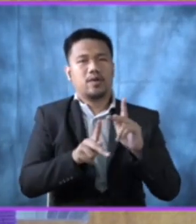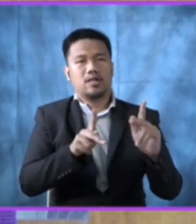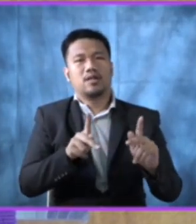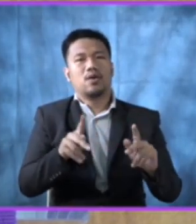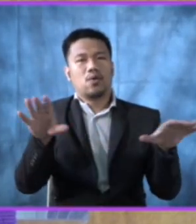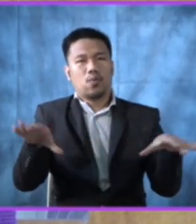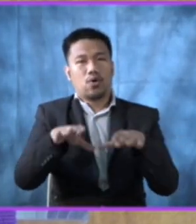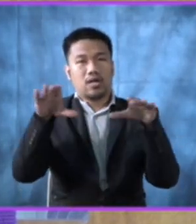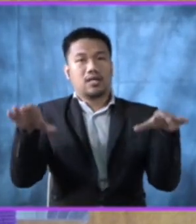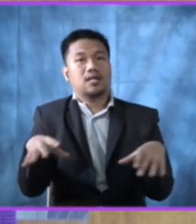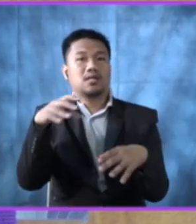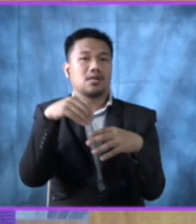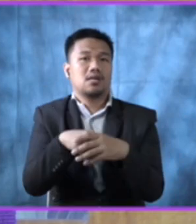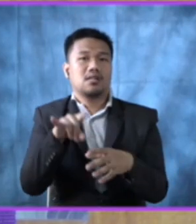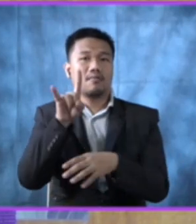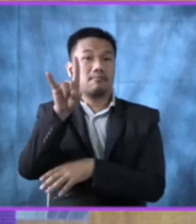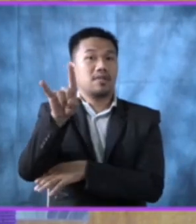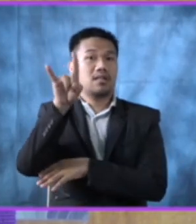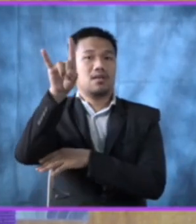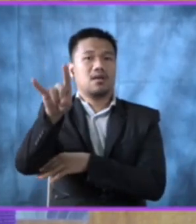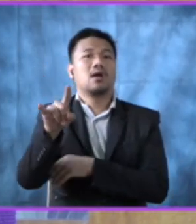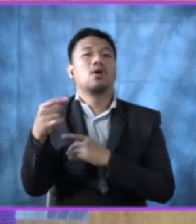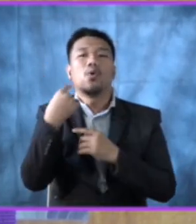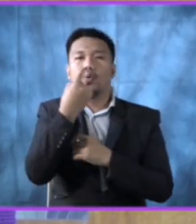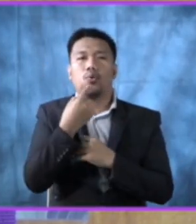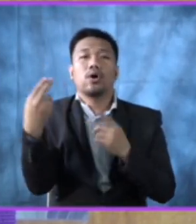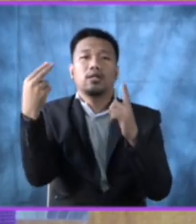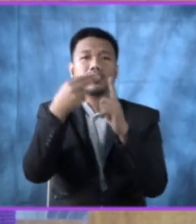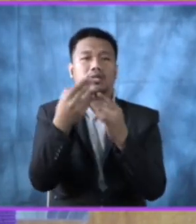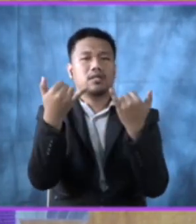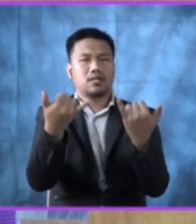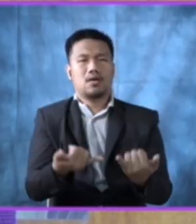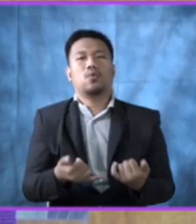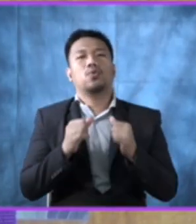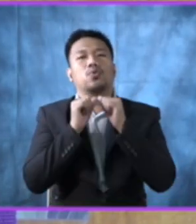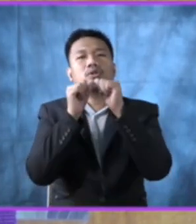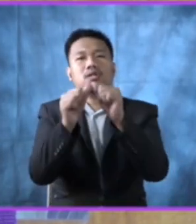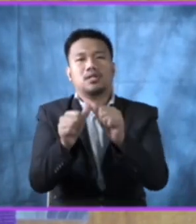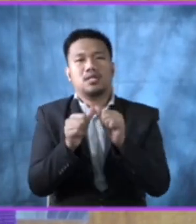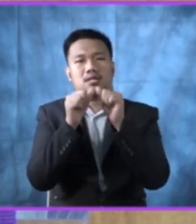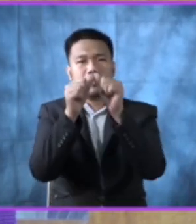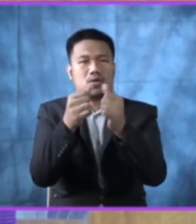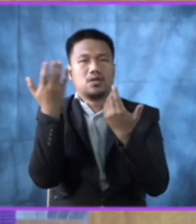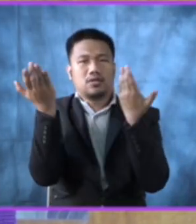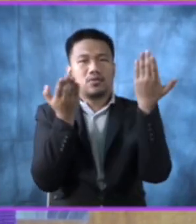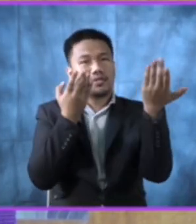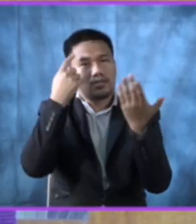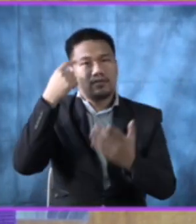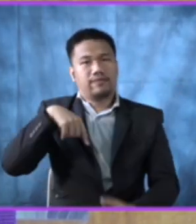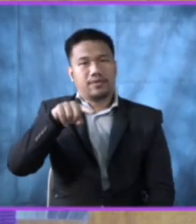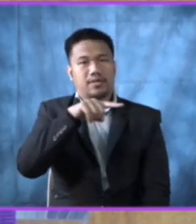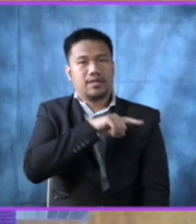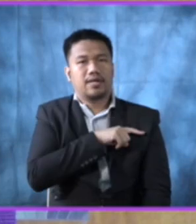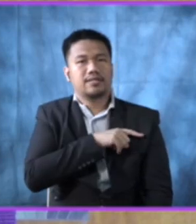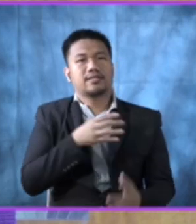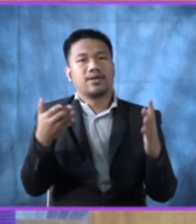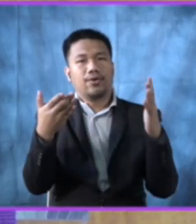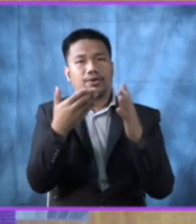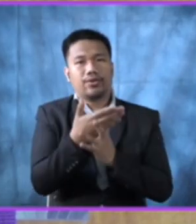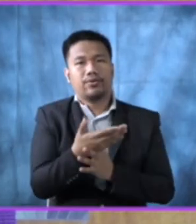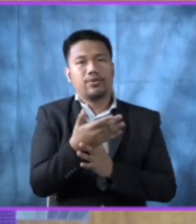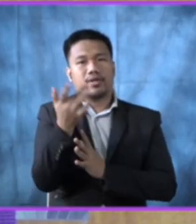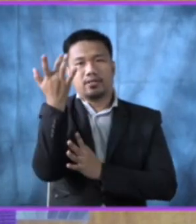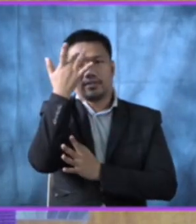media na hanggang ngayon ay patuloy na naglilingkod sa atin sa pamamagitan ng kanilang kaalaman,